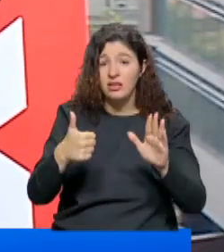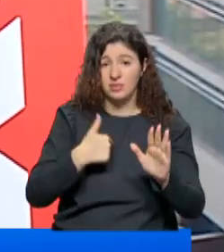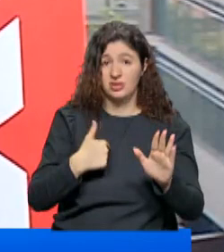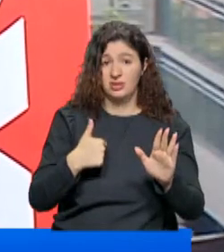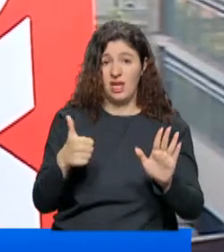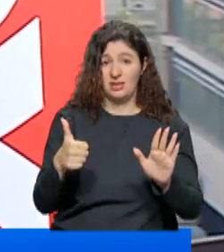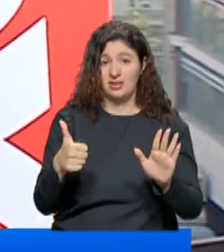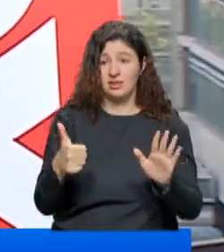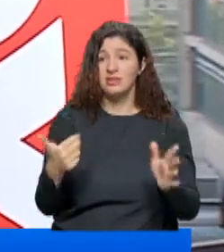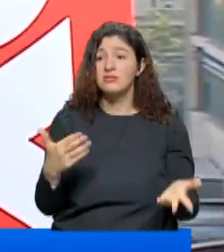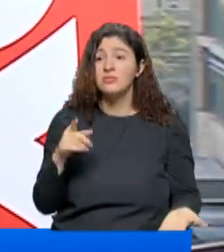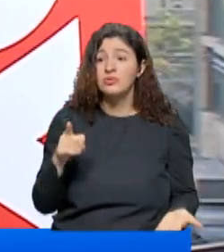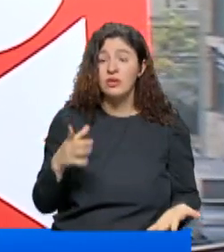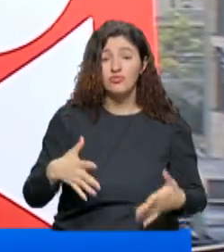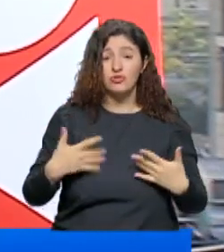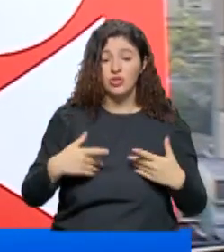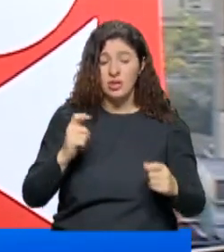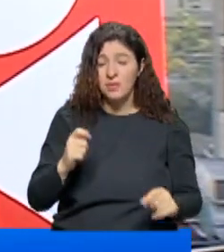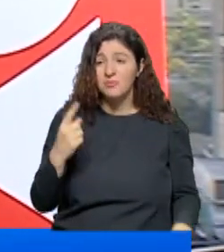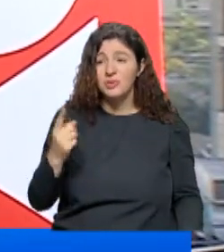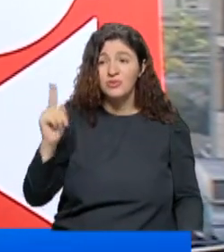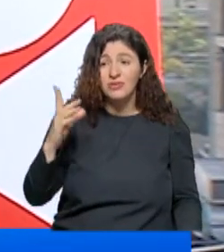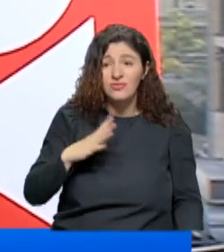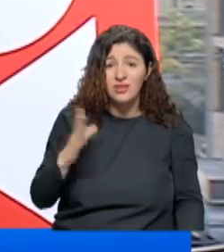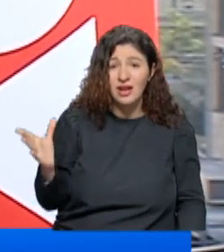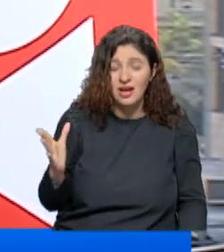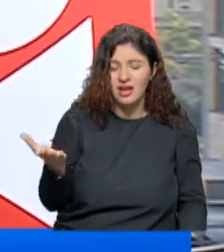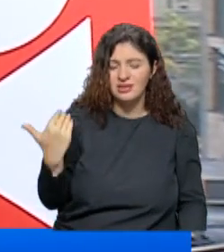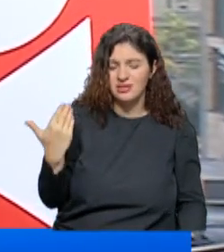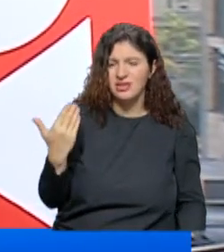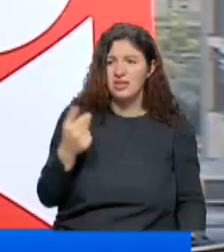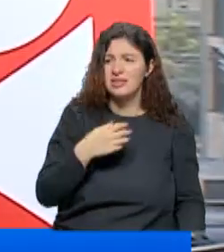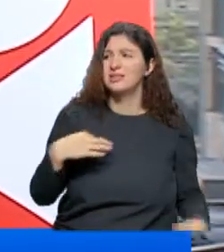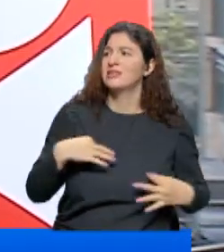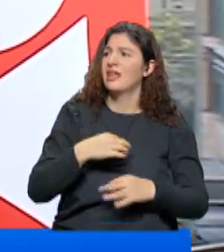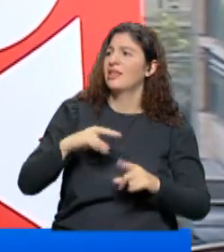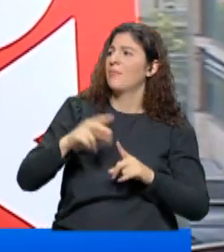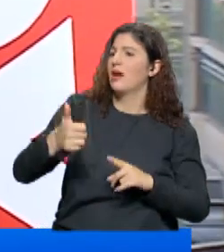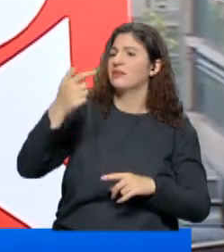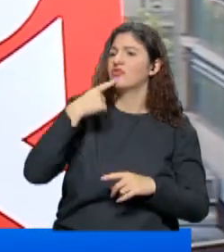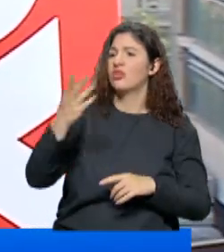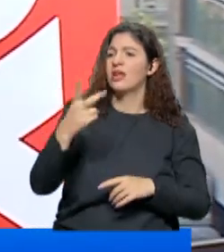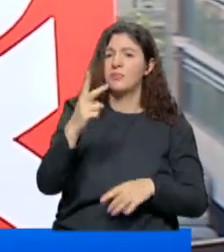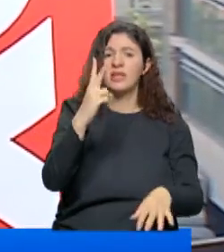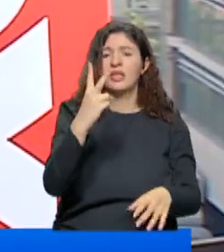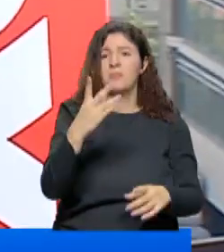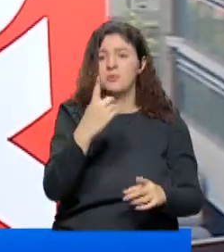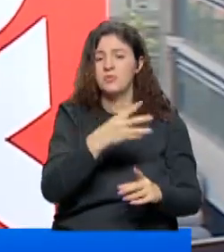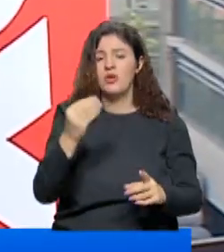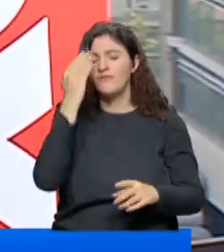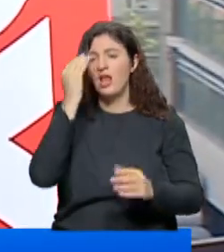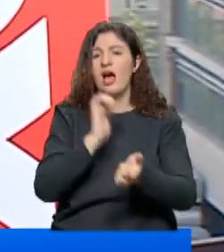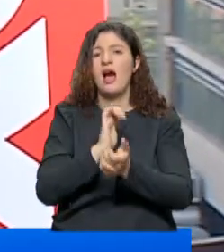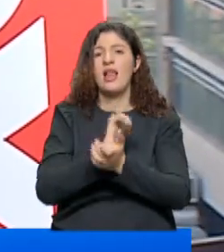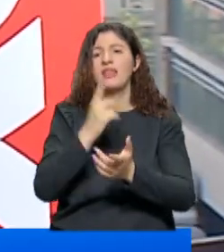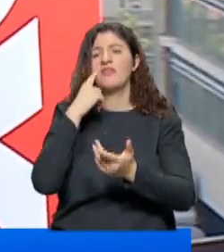6.'yız. Bununla övünebilen bir yönetim var. Geçen Sayın Nebati diyor ki 2002'de 1 milyon yoksul